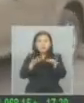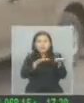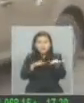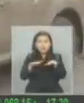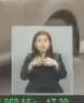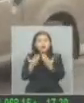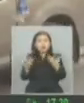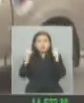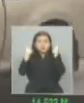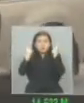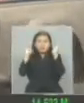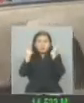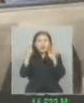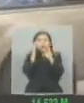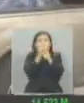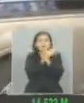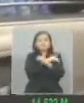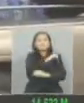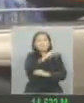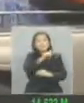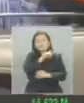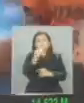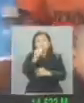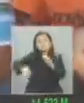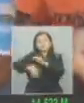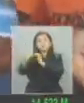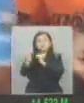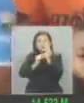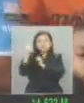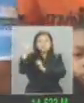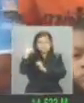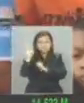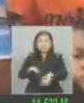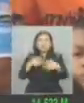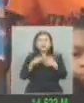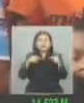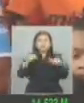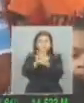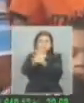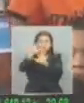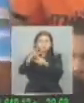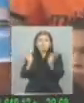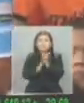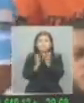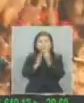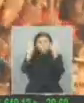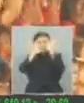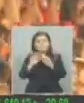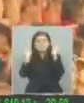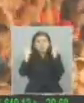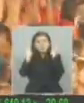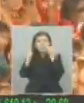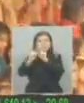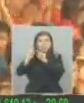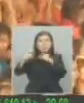ร์ก่อนจะออกเดินทางไปสนามพร้อมกันส่วนบรรยากาศในสนามแฟนบอลต่างเชียร์กันสุดใจเพื่อทีมรักของตนเองเป็นฝ่าย